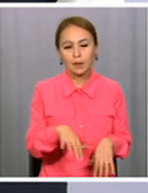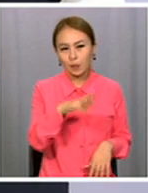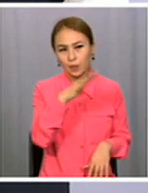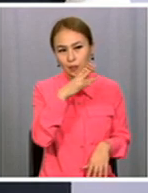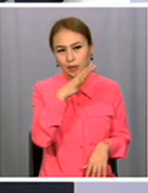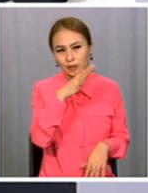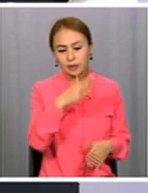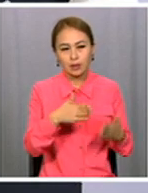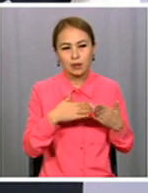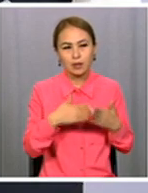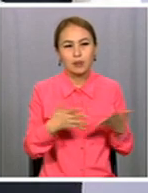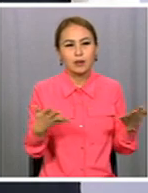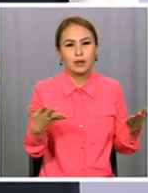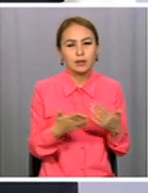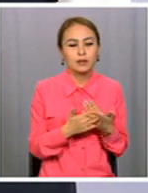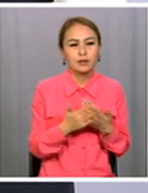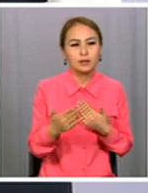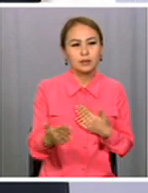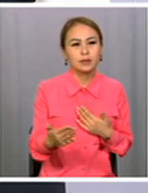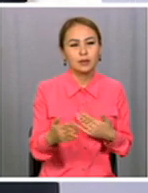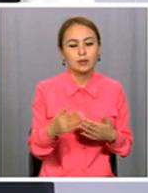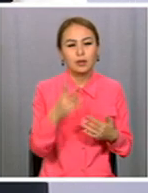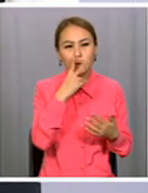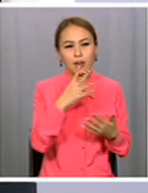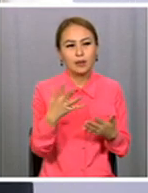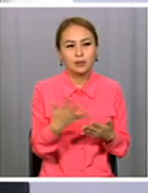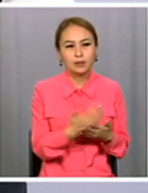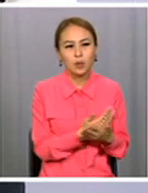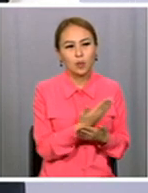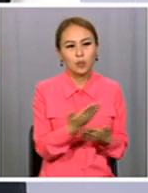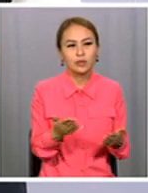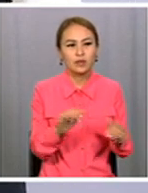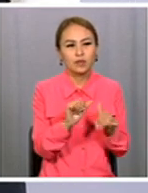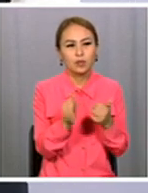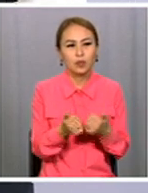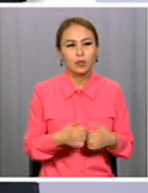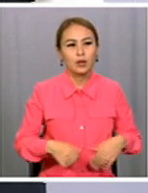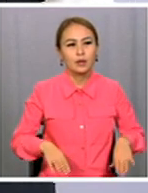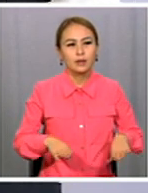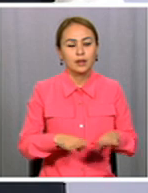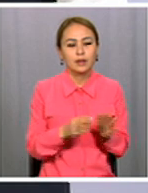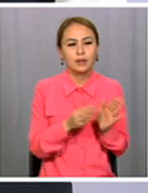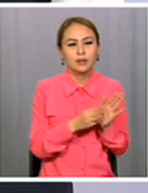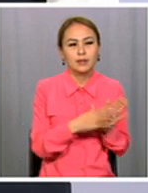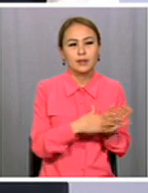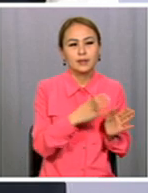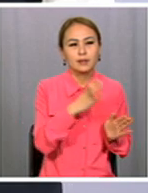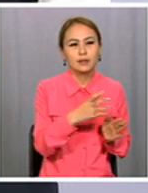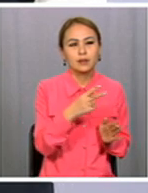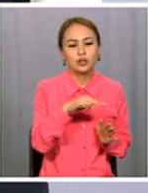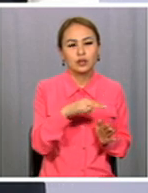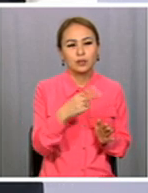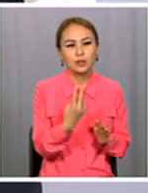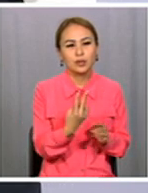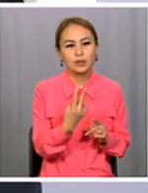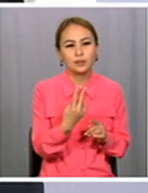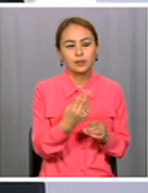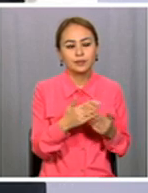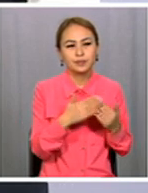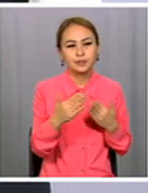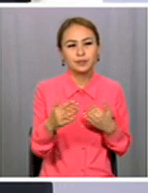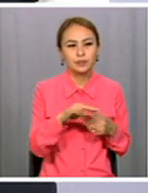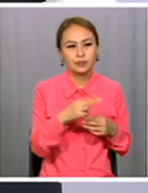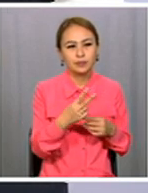қайық қандай қашықтықты жүзіп өткен анықтайық. Онда осы формуладағы Т-ның орнына оның мәнін қоямыз. Сонда